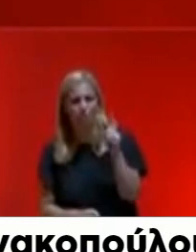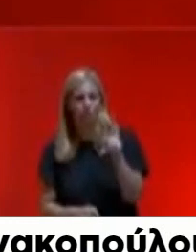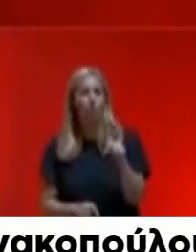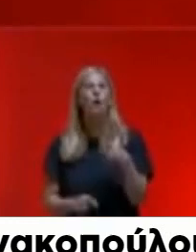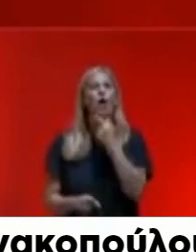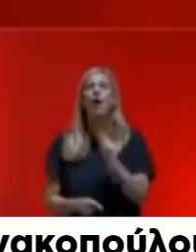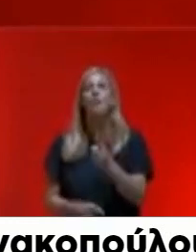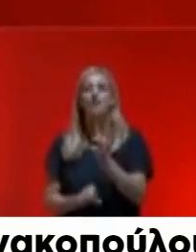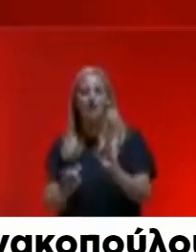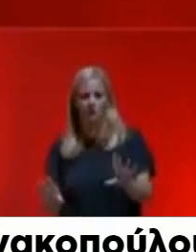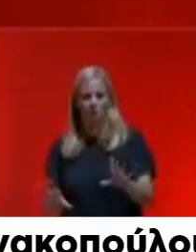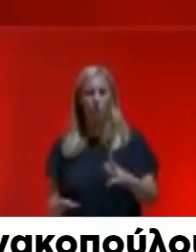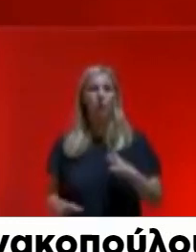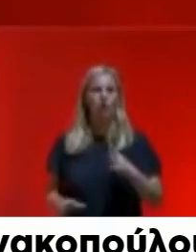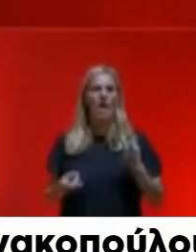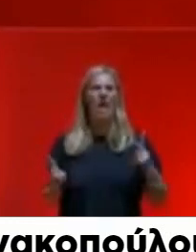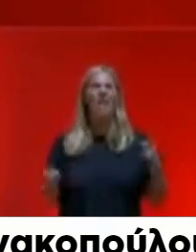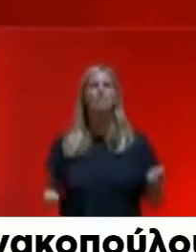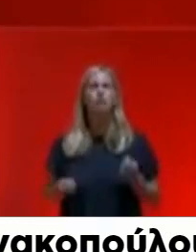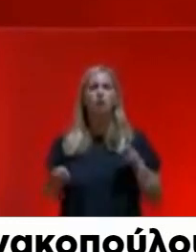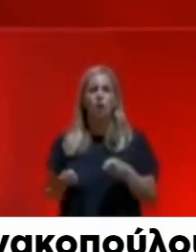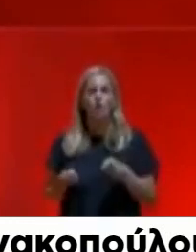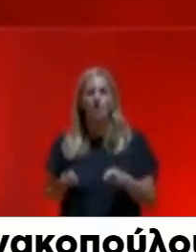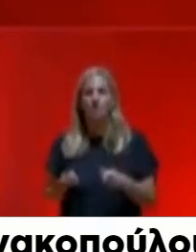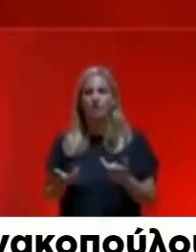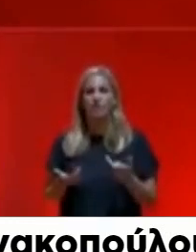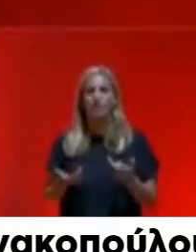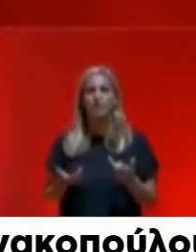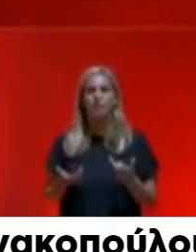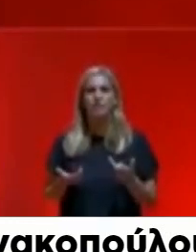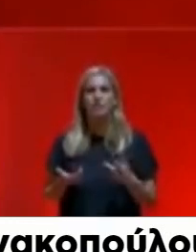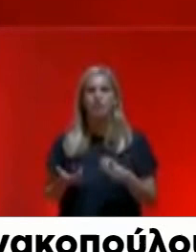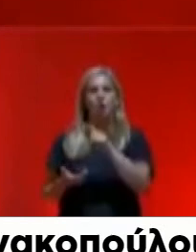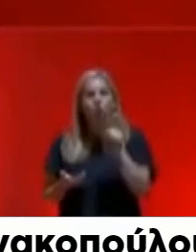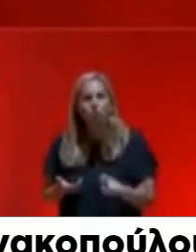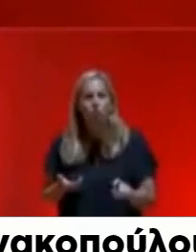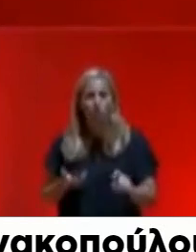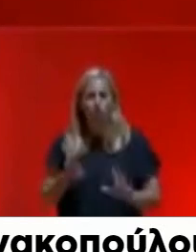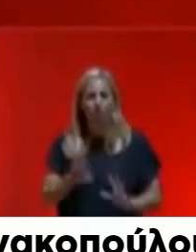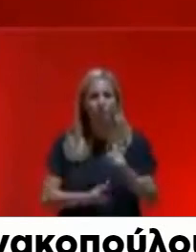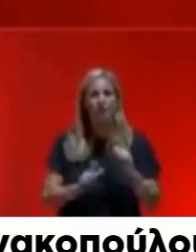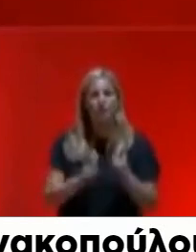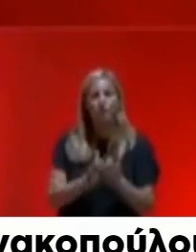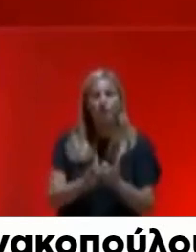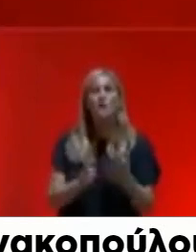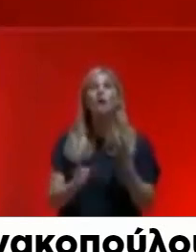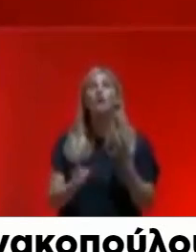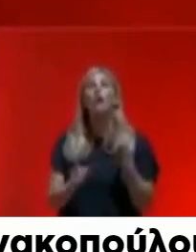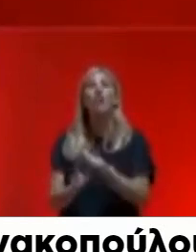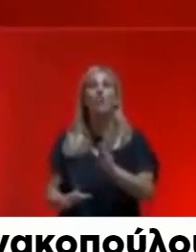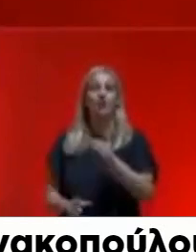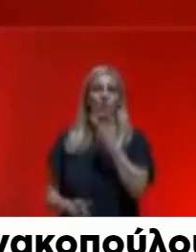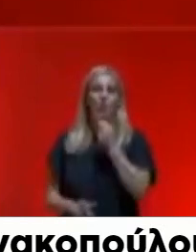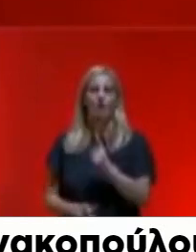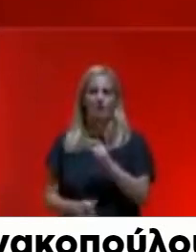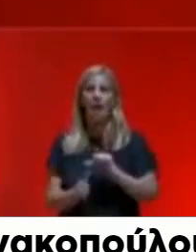Κυριακή το πρωί, δηλαδή, να και πάει σε κάποιο τμήμα, ακριβώς, να κάνουν εγγραφή και να ψηφίσουν. Ακριβώς. Και να ενδυναμώσουν μια